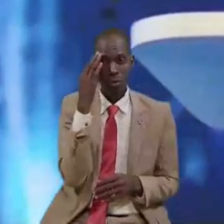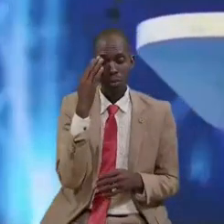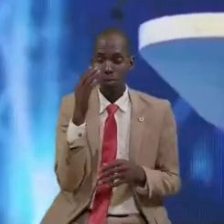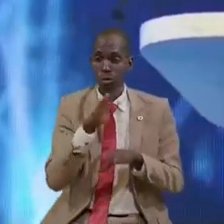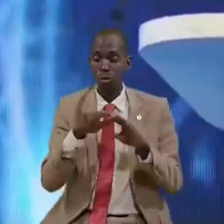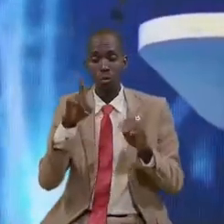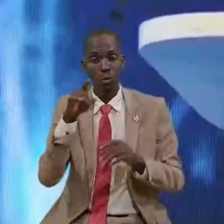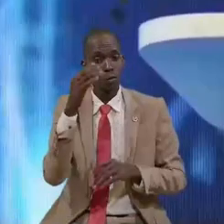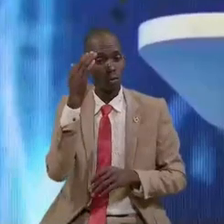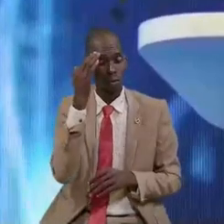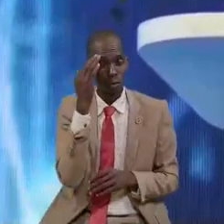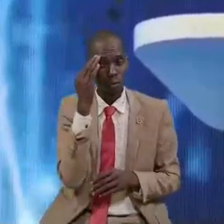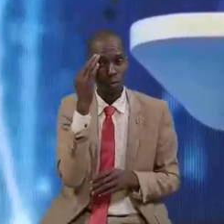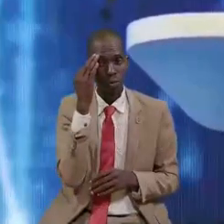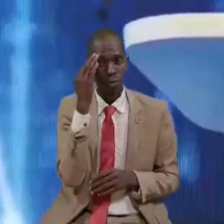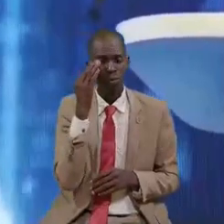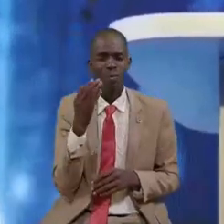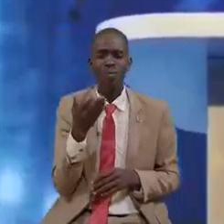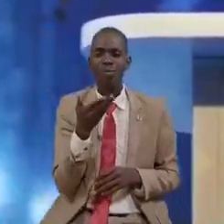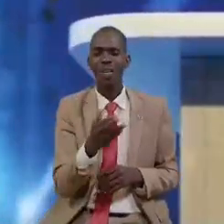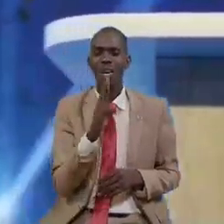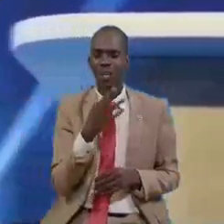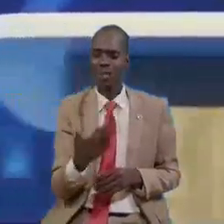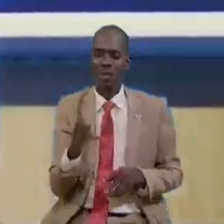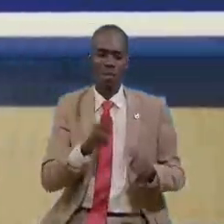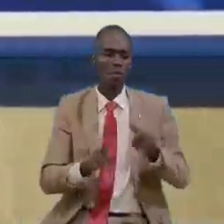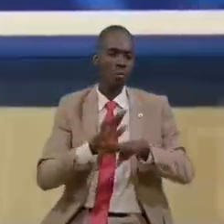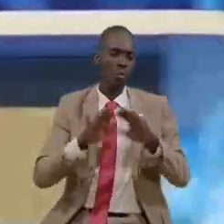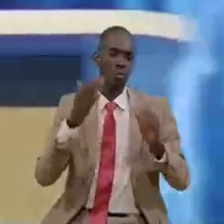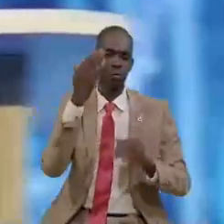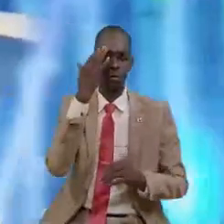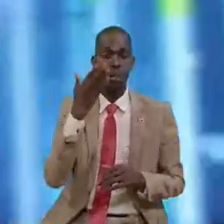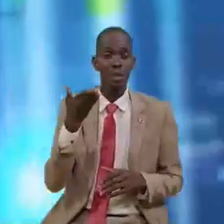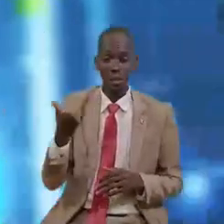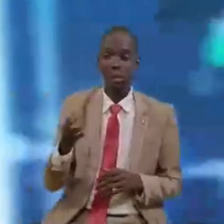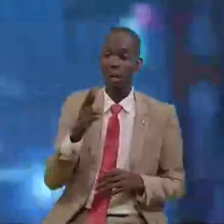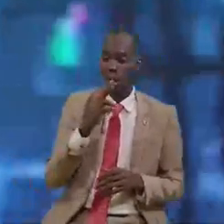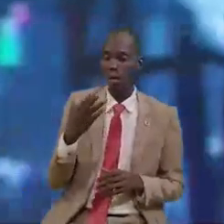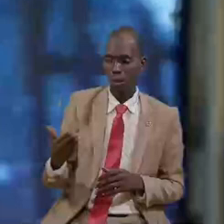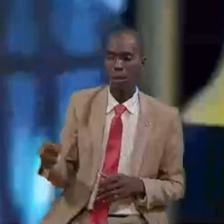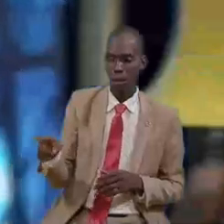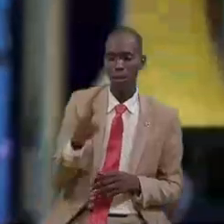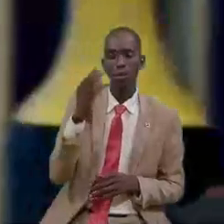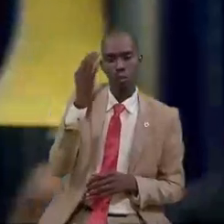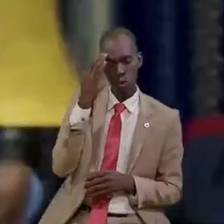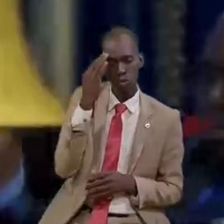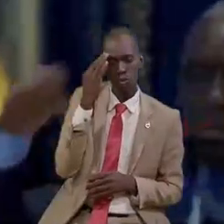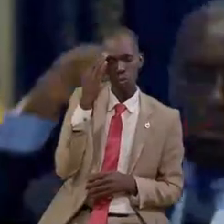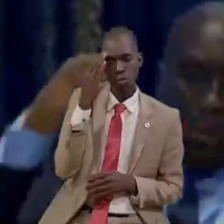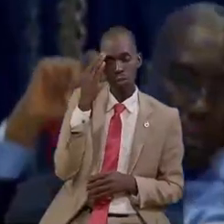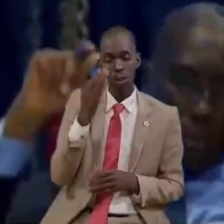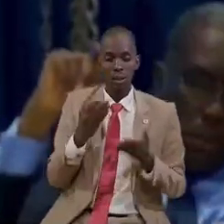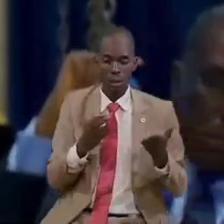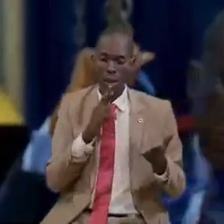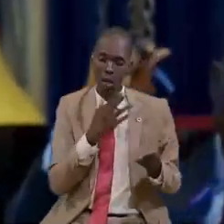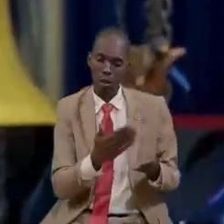Ne savez-vous pas? Il y a des choses que les gens ne savent pas. Il y a des choses qu'ils savent. Il y a des choses que vous